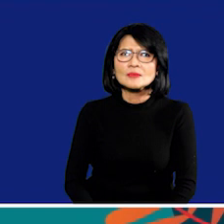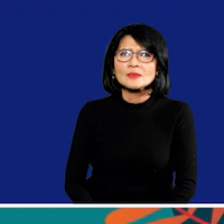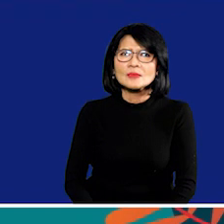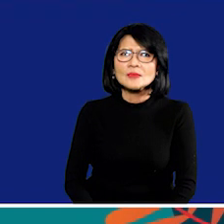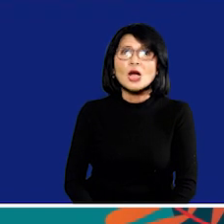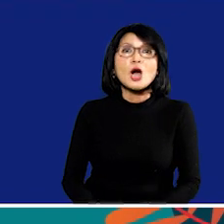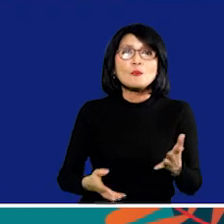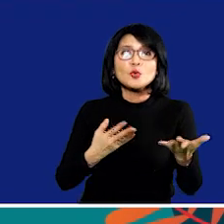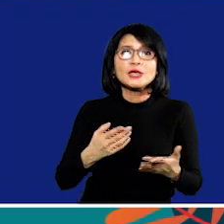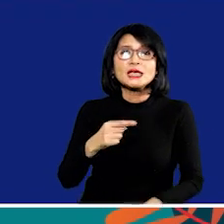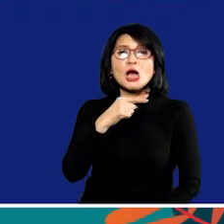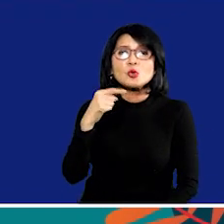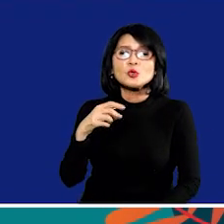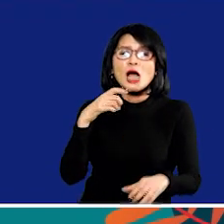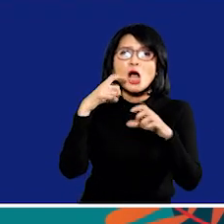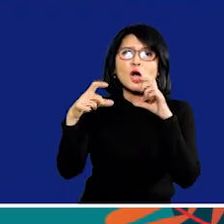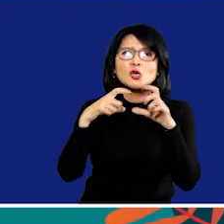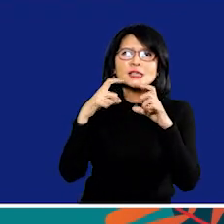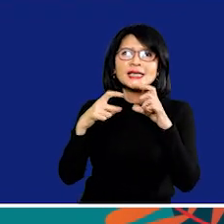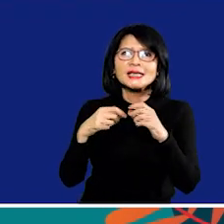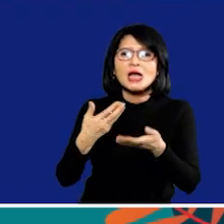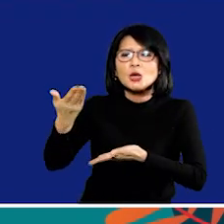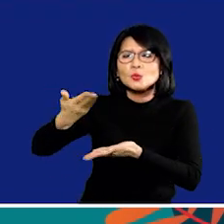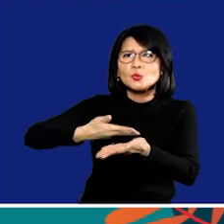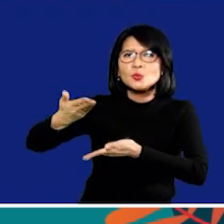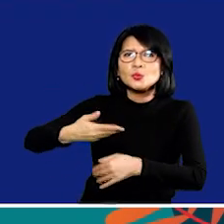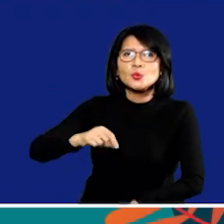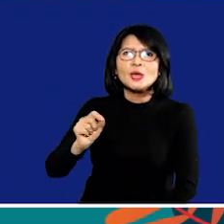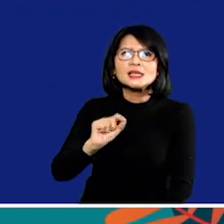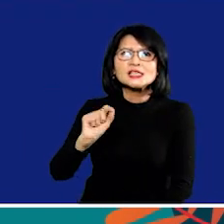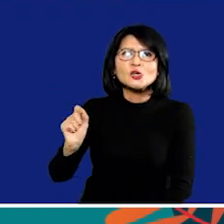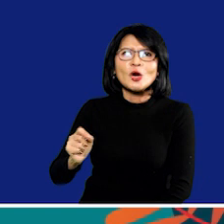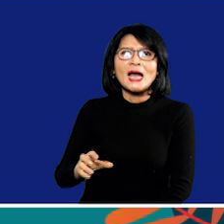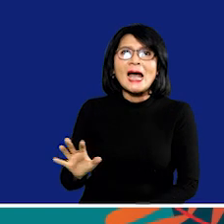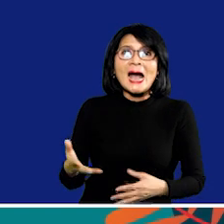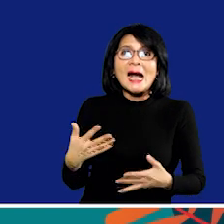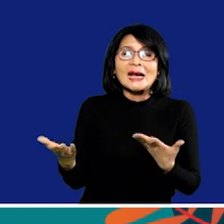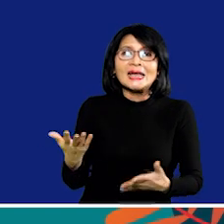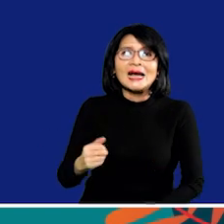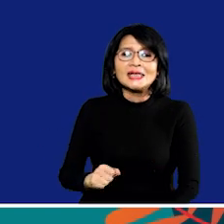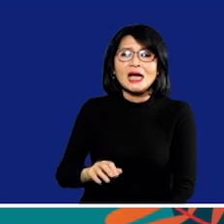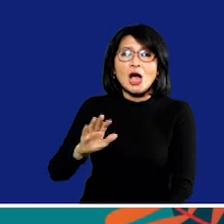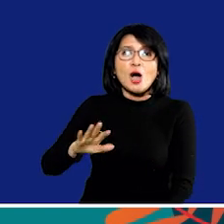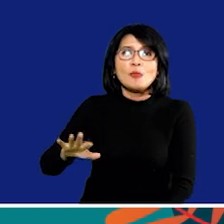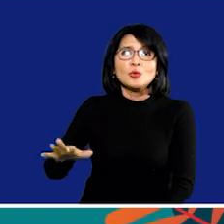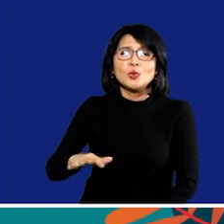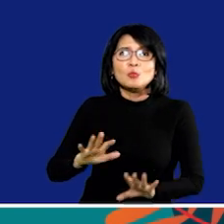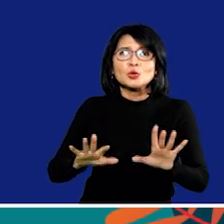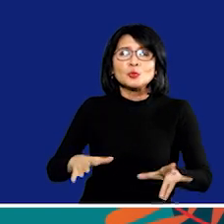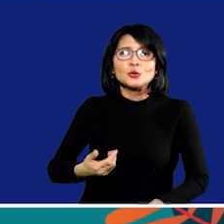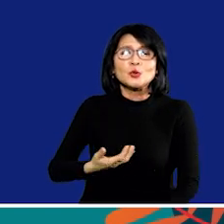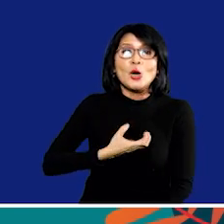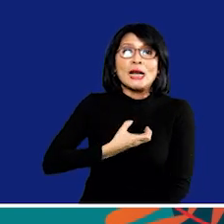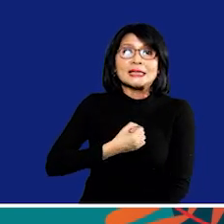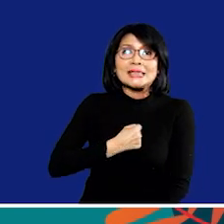mungkin juga peran konseling di sekolah itu bisa lebih dioptimalkan lagi Pak, sehingga siswa tidak perlu takut yang namanya BK, masuk BK, tidak perlu